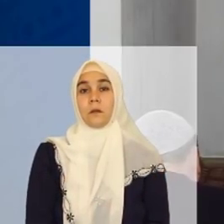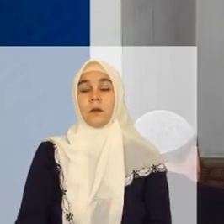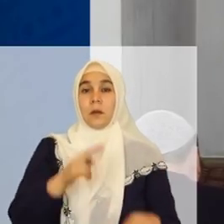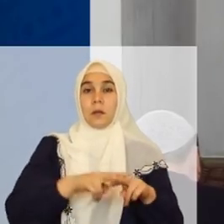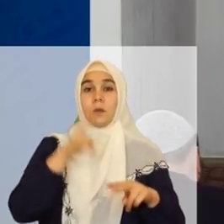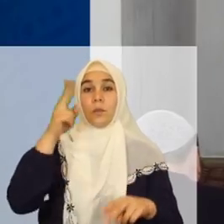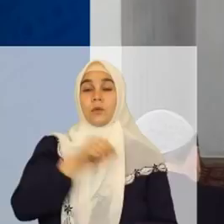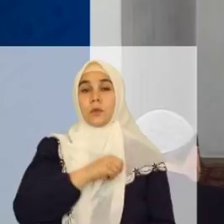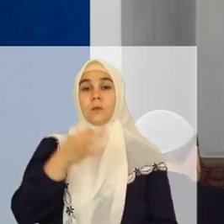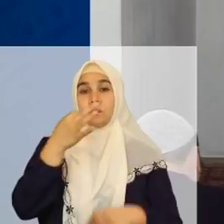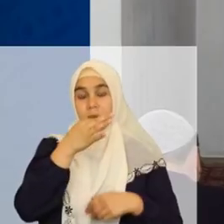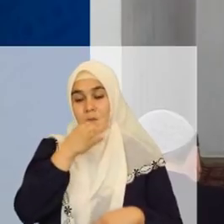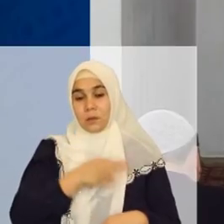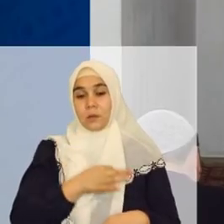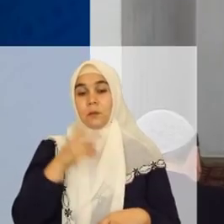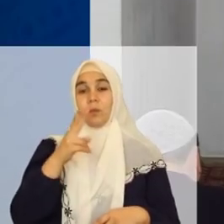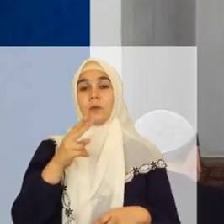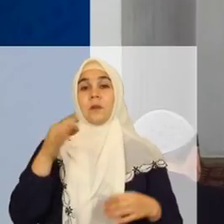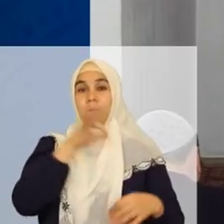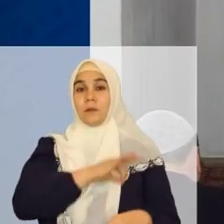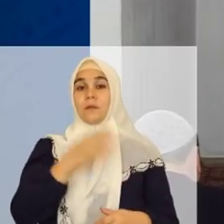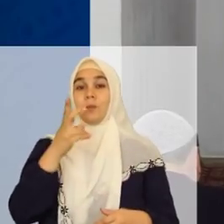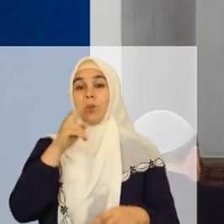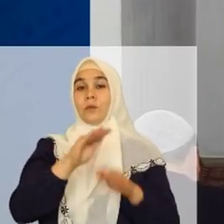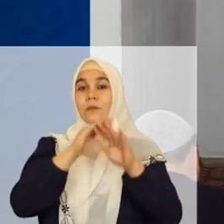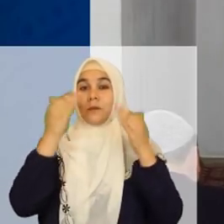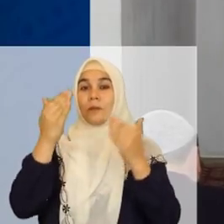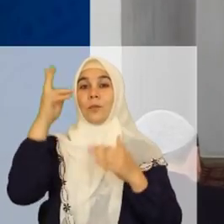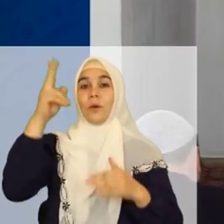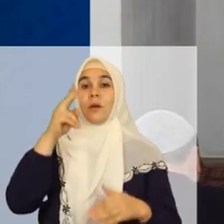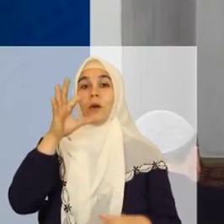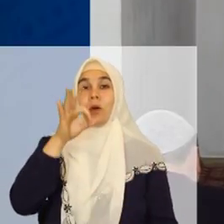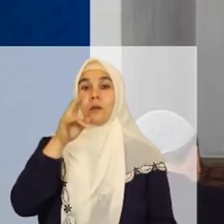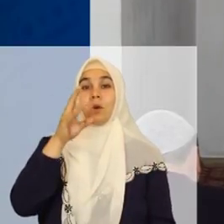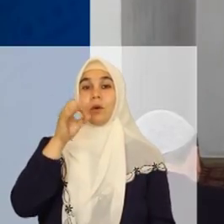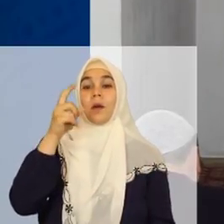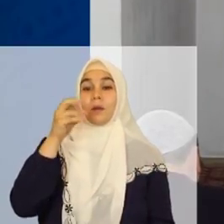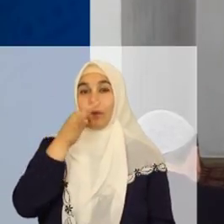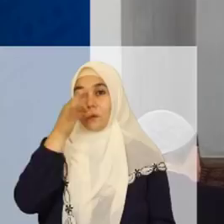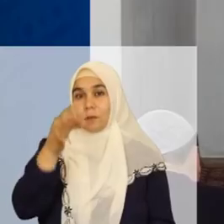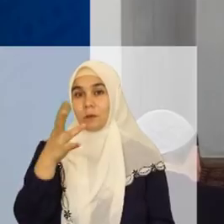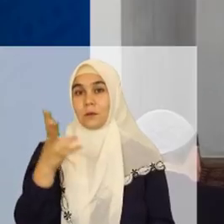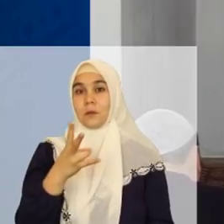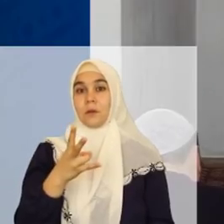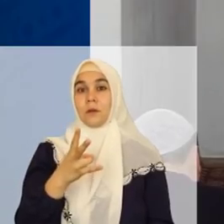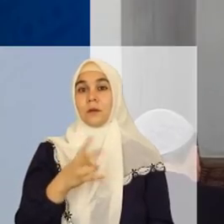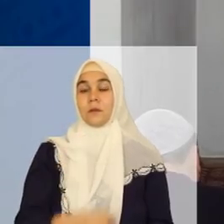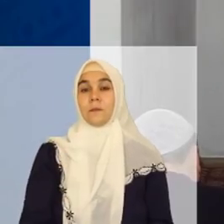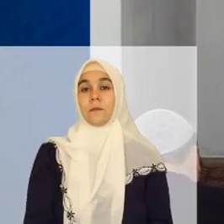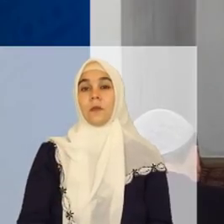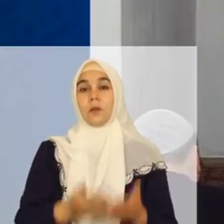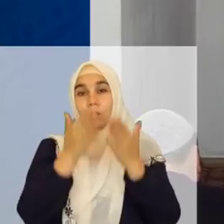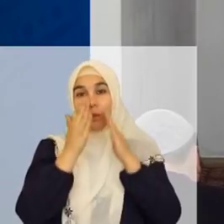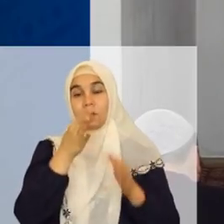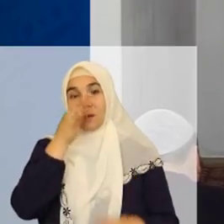Ana Alloh nasib qilib kirib borib Ka'bayi muazzamaga ko'zi tushdi. Allohu akbar deyish kerak. Va duosini